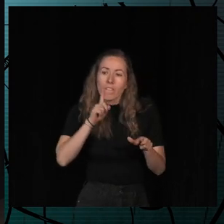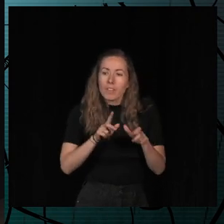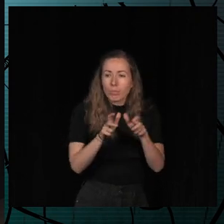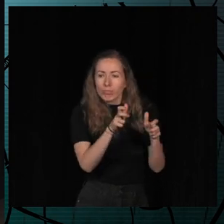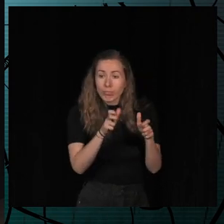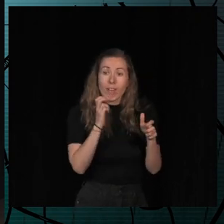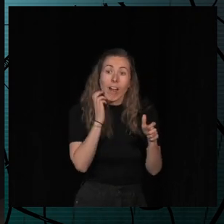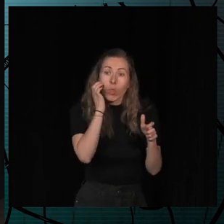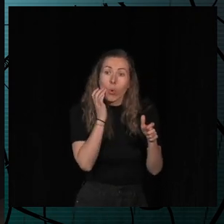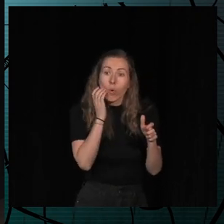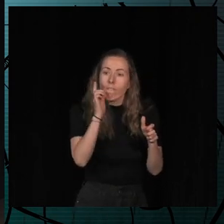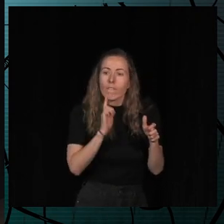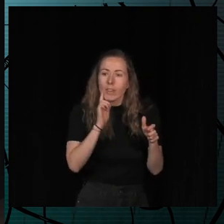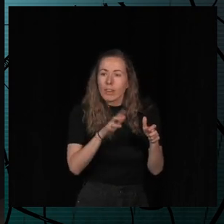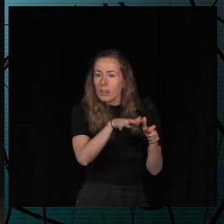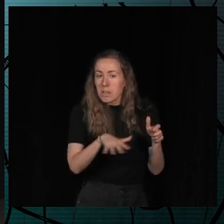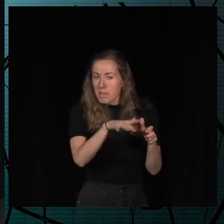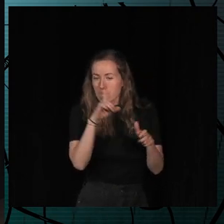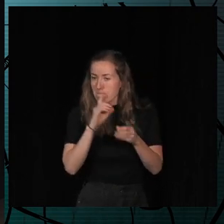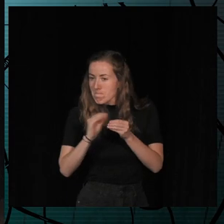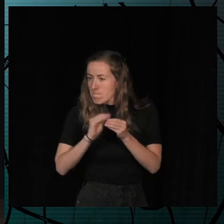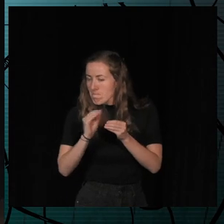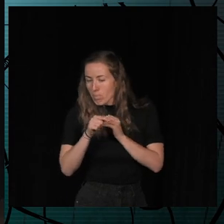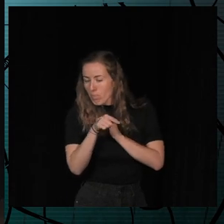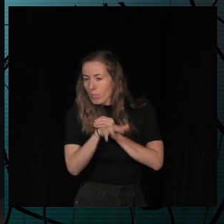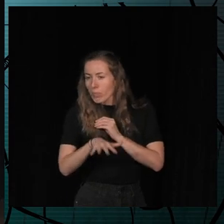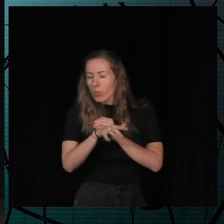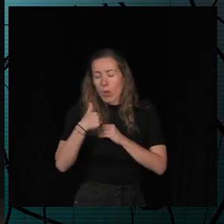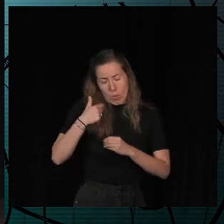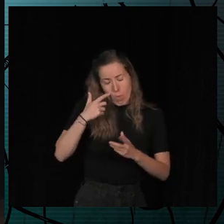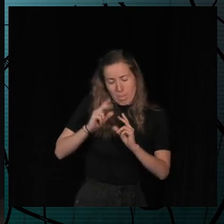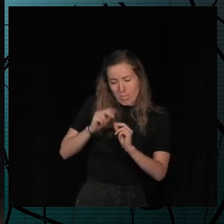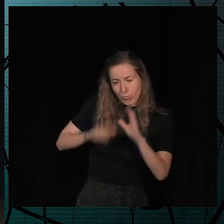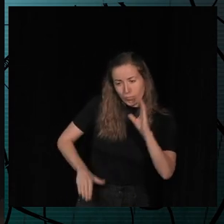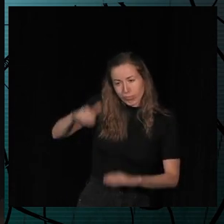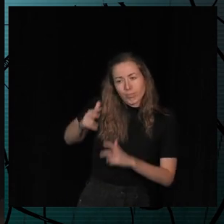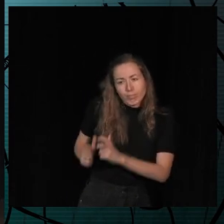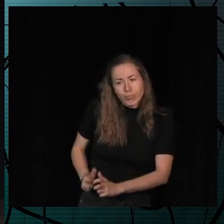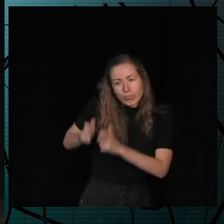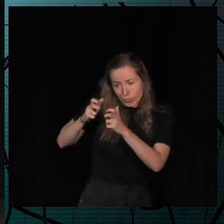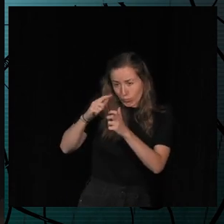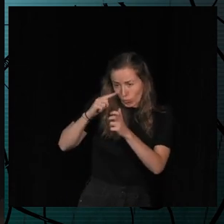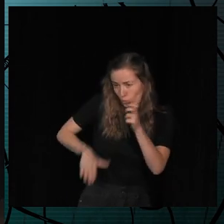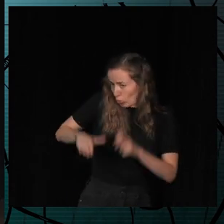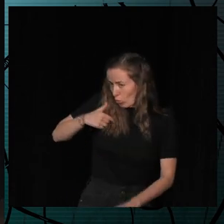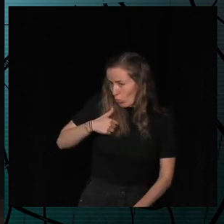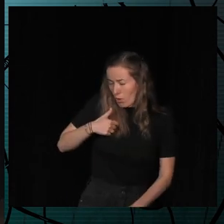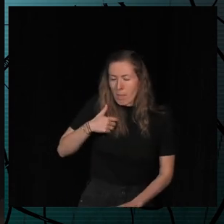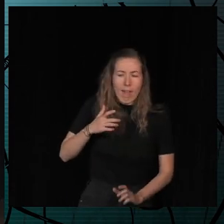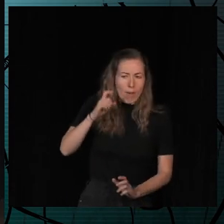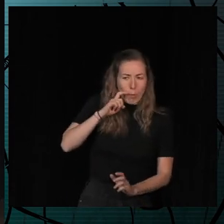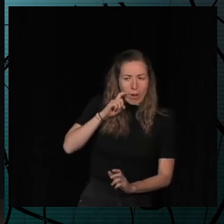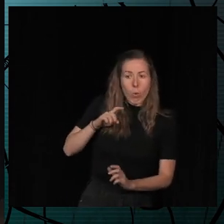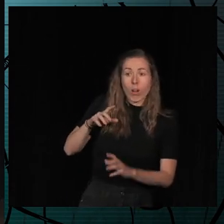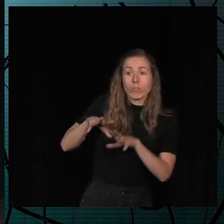des joueuses ado euh je je je joue depuis toujours mais j'ai pu constater que que les femmes de